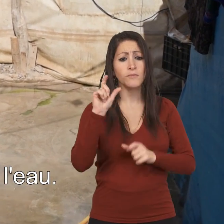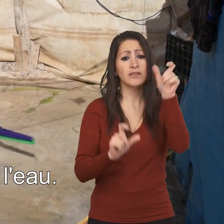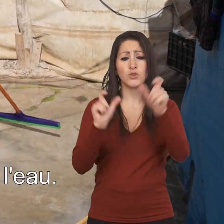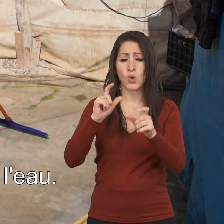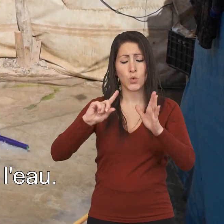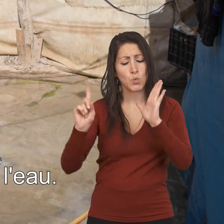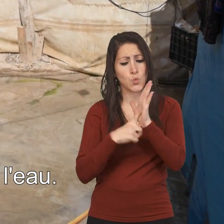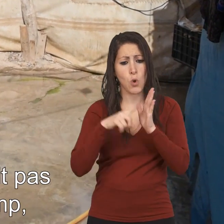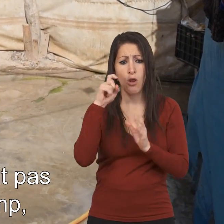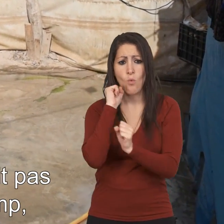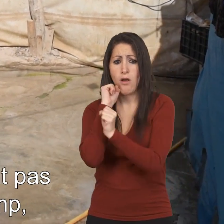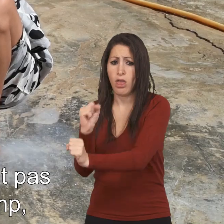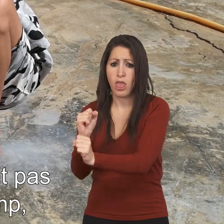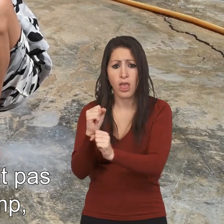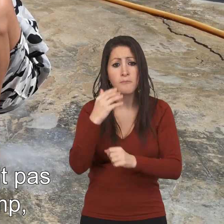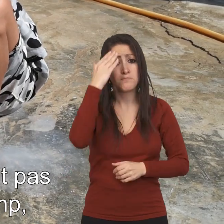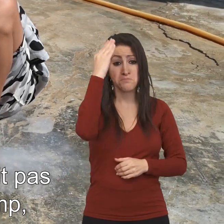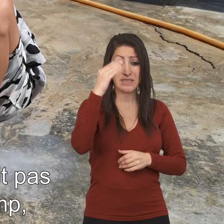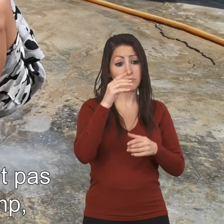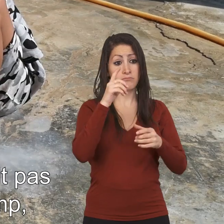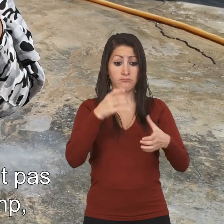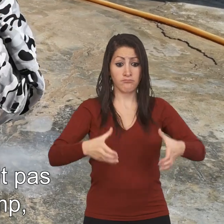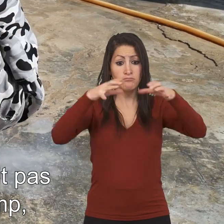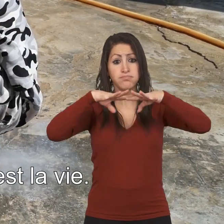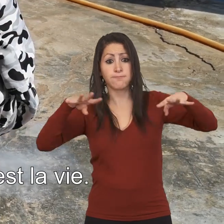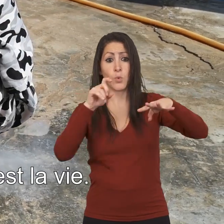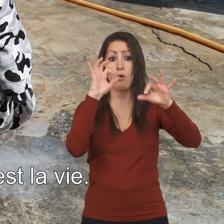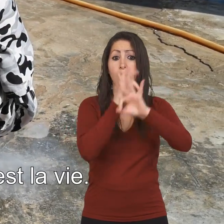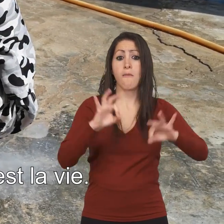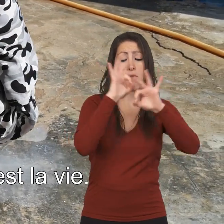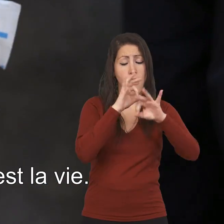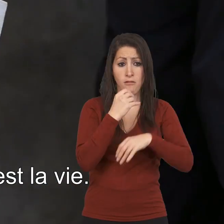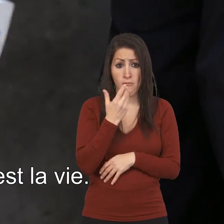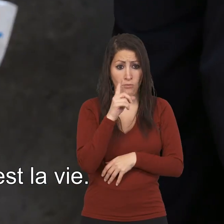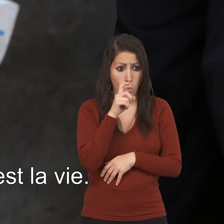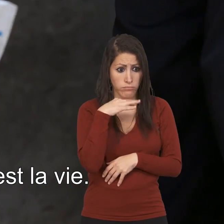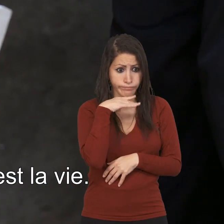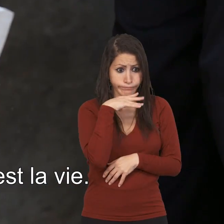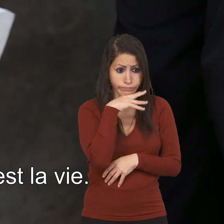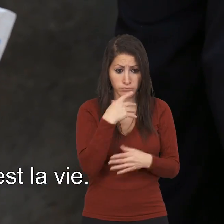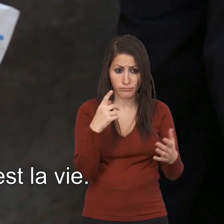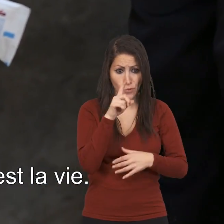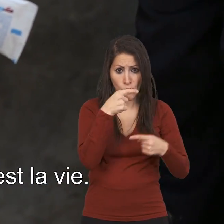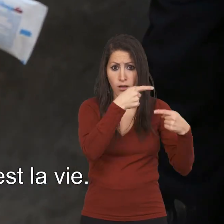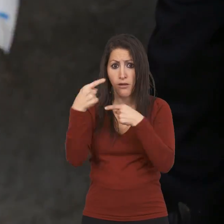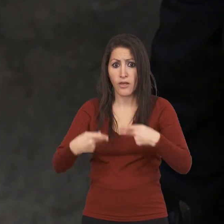Tout le monde dépend de l'eau. Si un réseau d'eau n'avait pas été installé dans le camp, il serait insalubre, car l'eau, c'est la